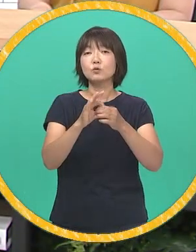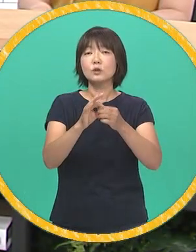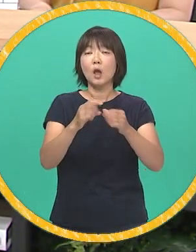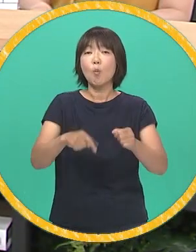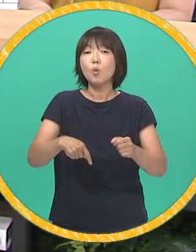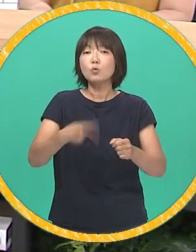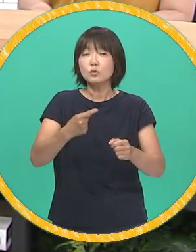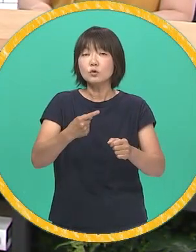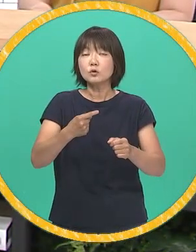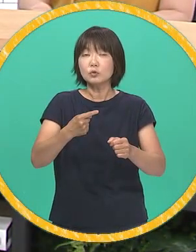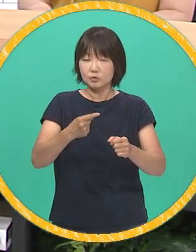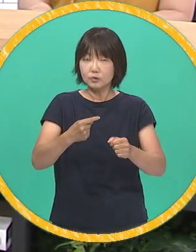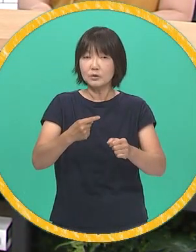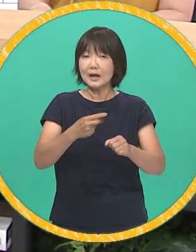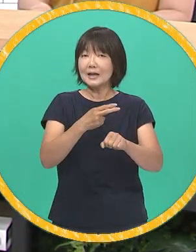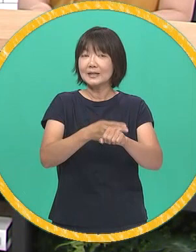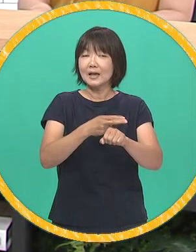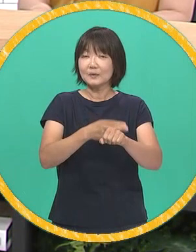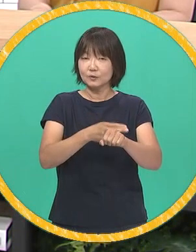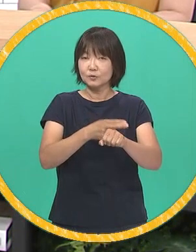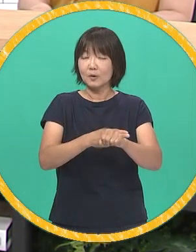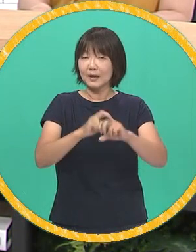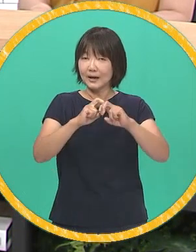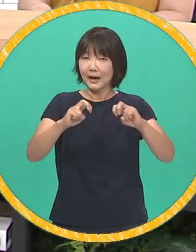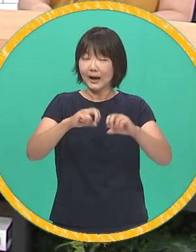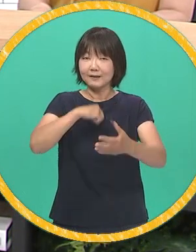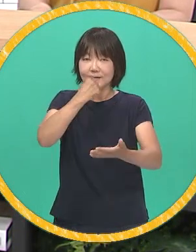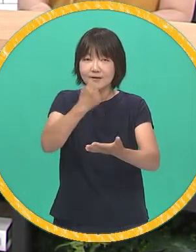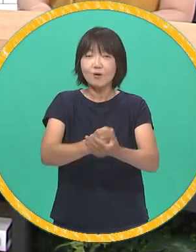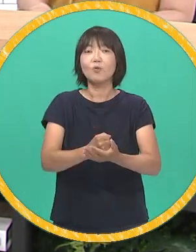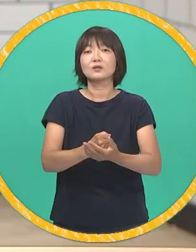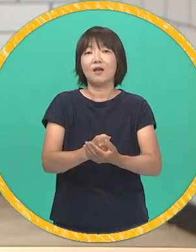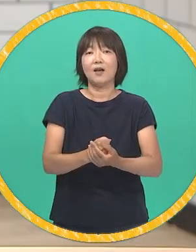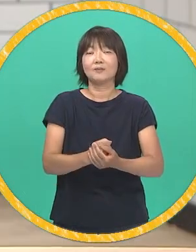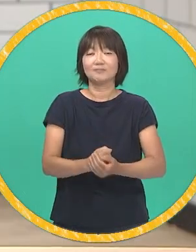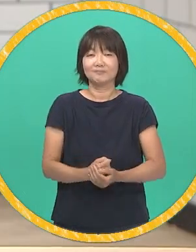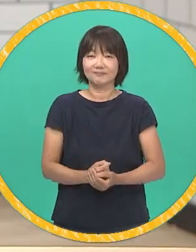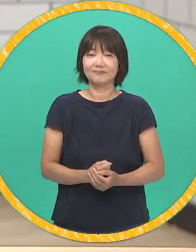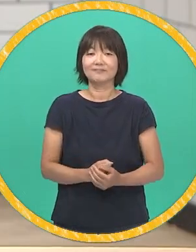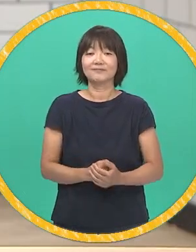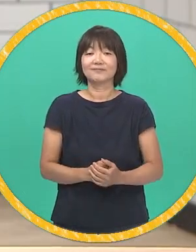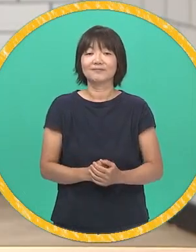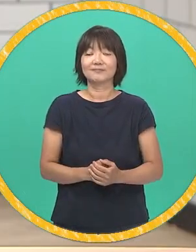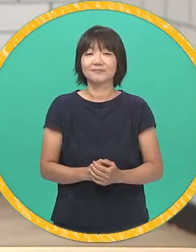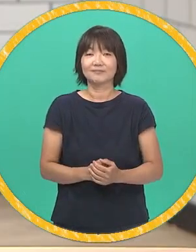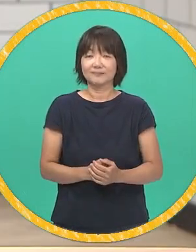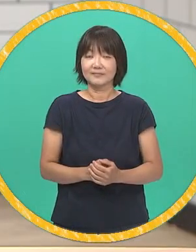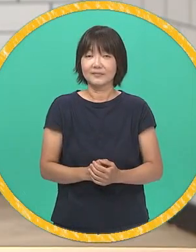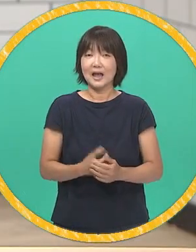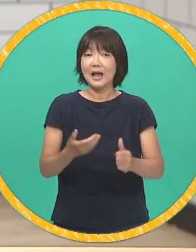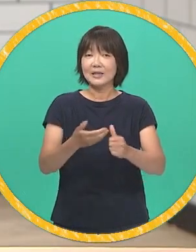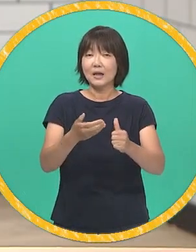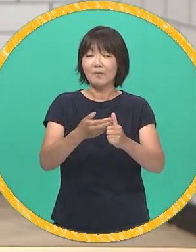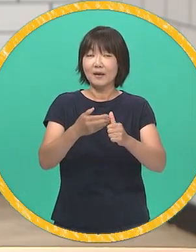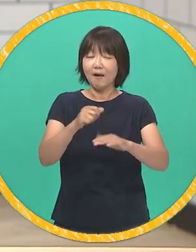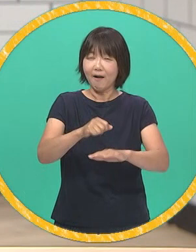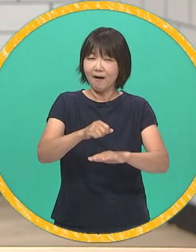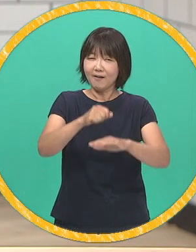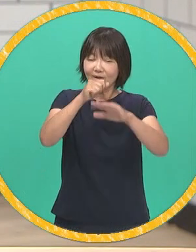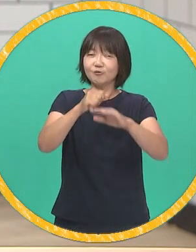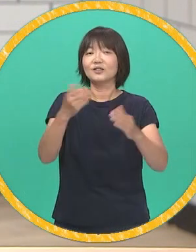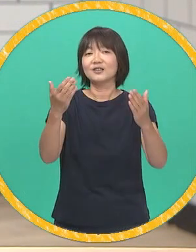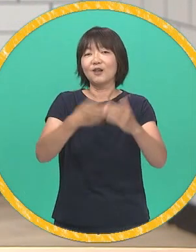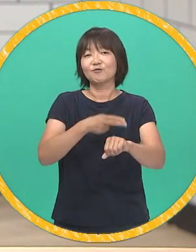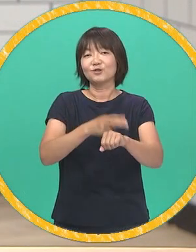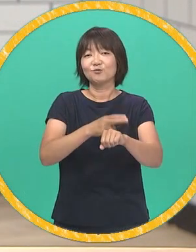もう一つ画期的な栽培技術の開発に成功しているんですよねそうなんです栽培がですねグーーンと楽になる